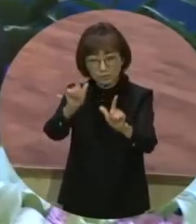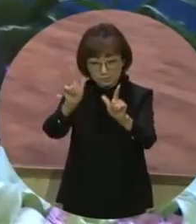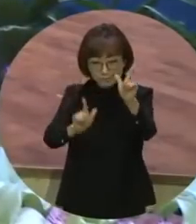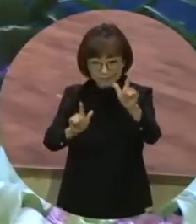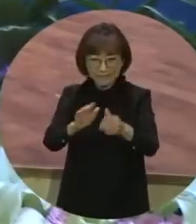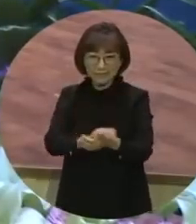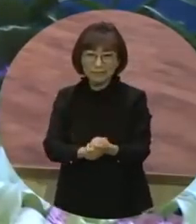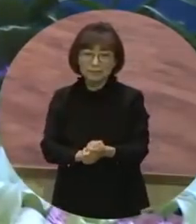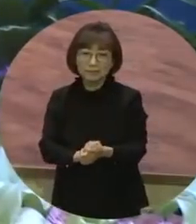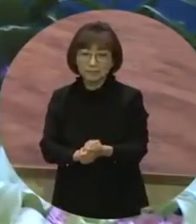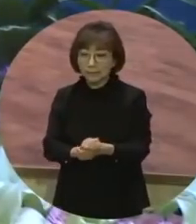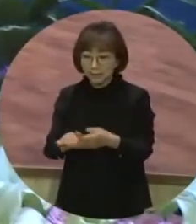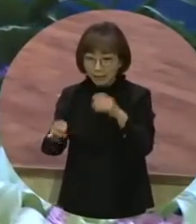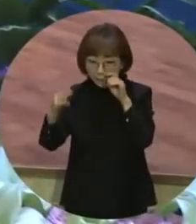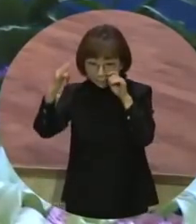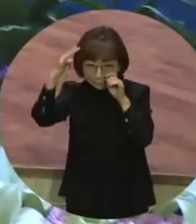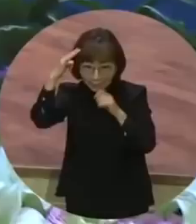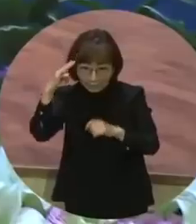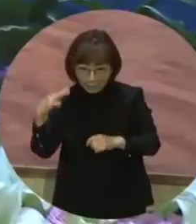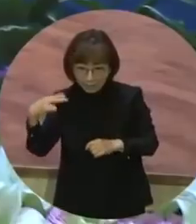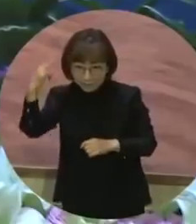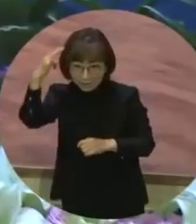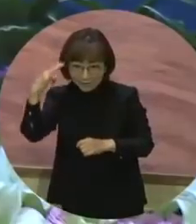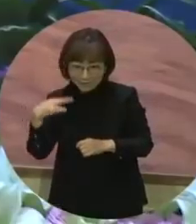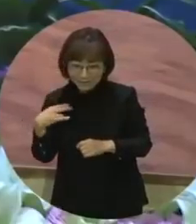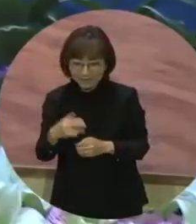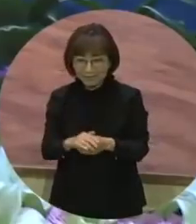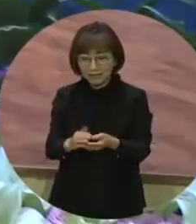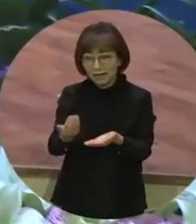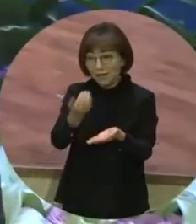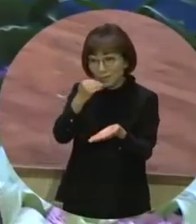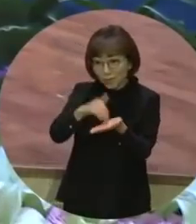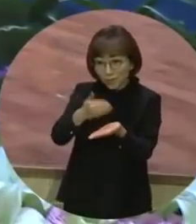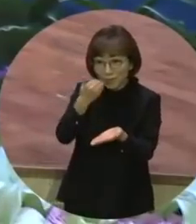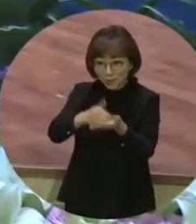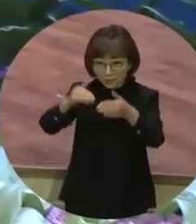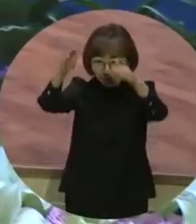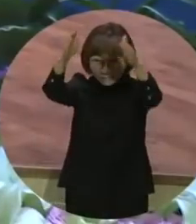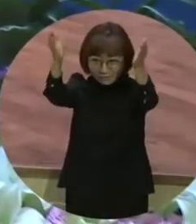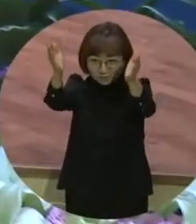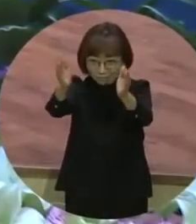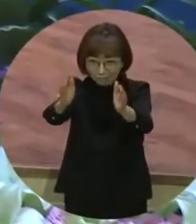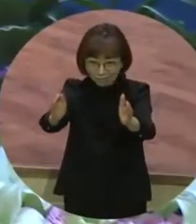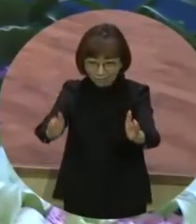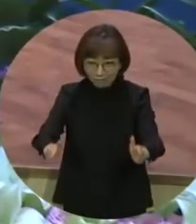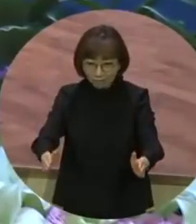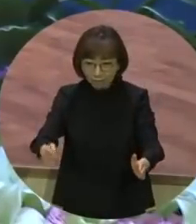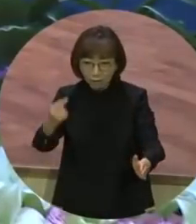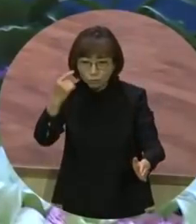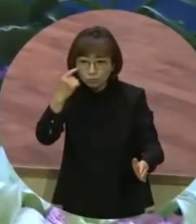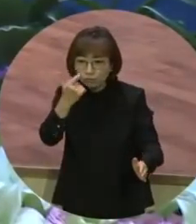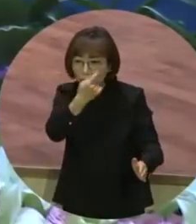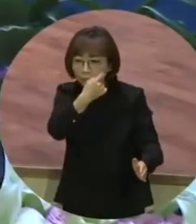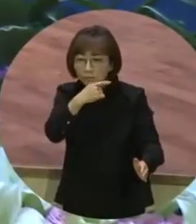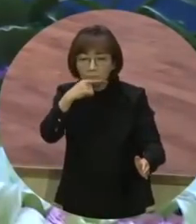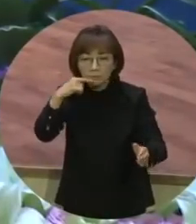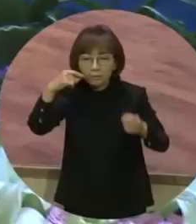마리아 상에서 얼마나 귀신 장난치냐니까요. 실제로 피가 나온대요. 마리아 눈에서 피가 팍